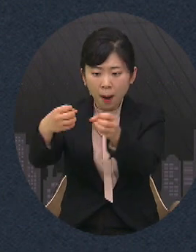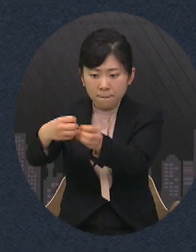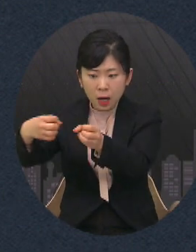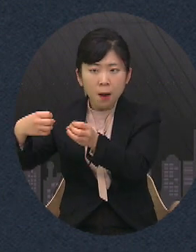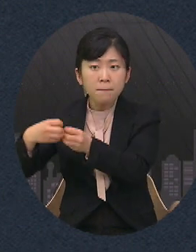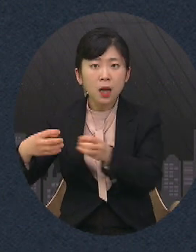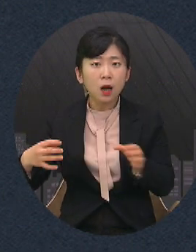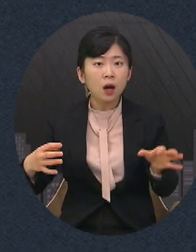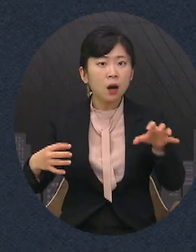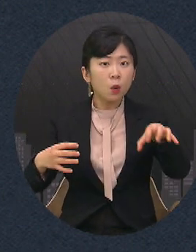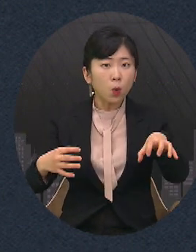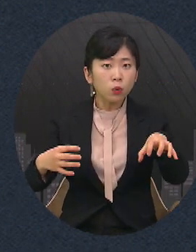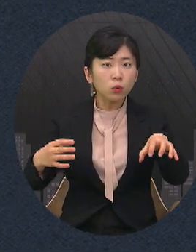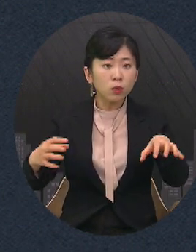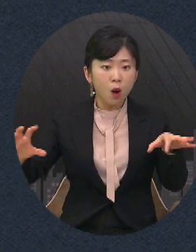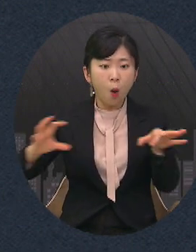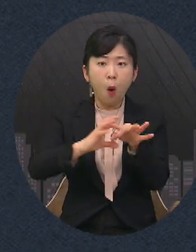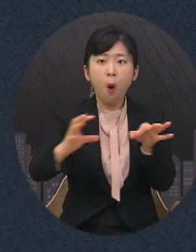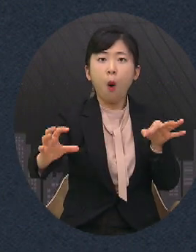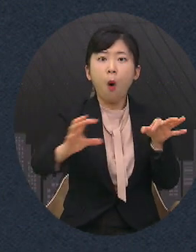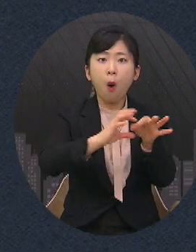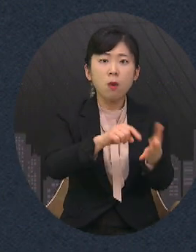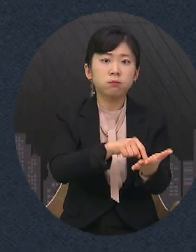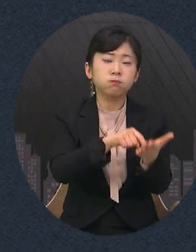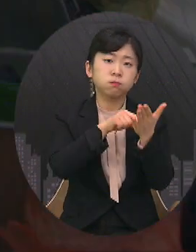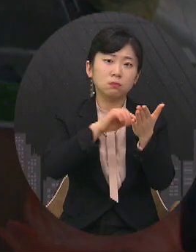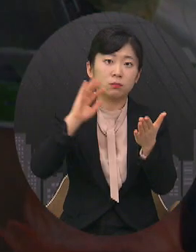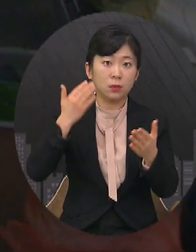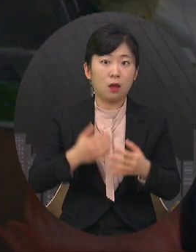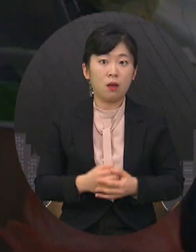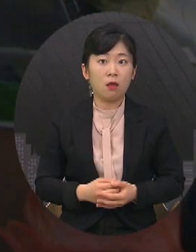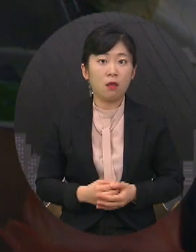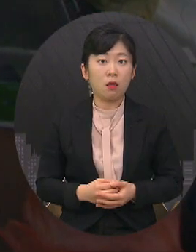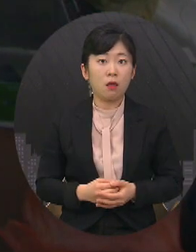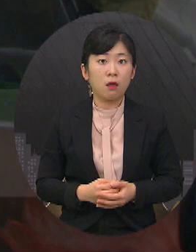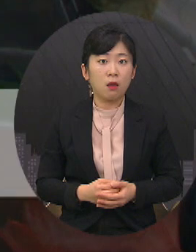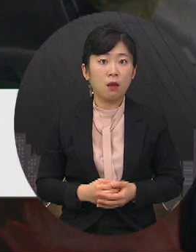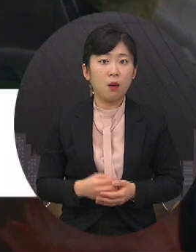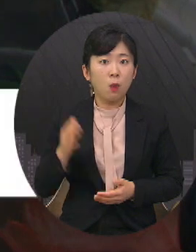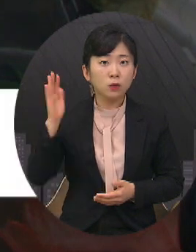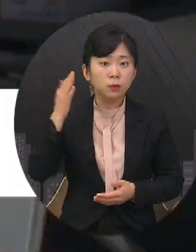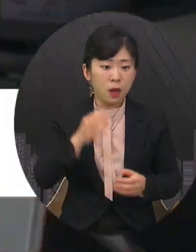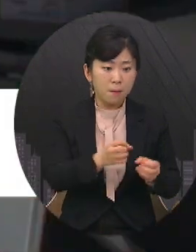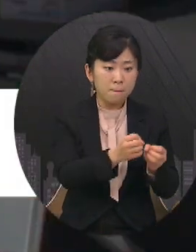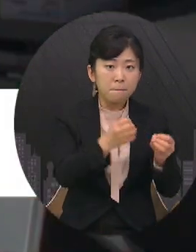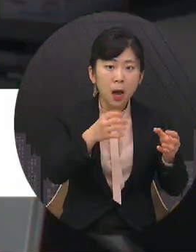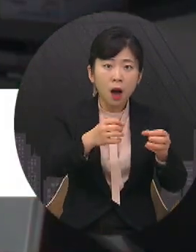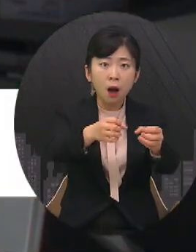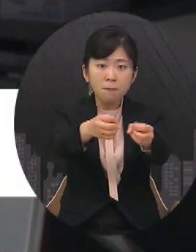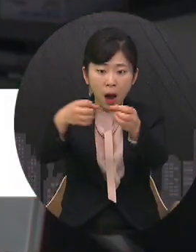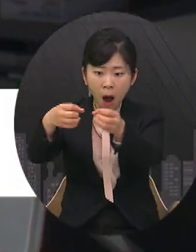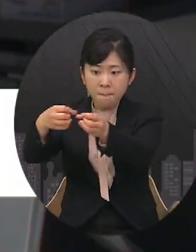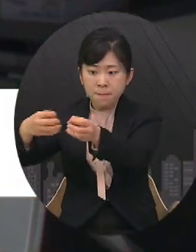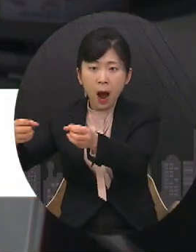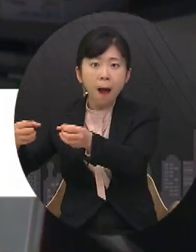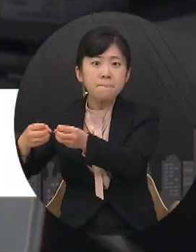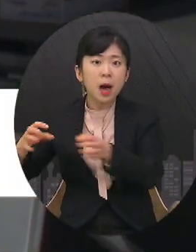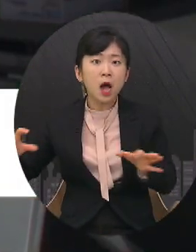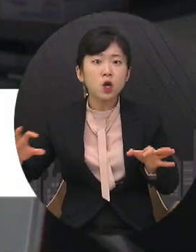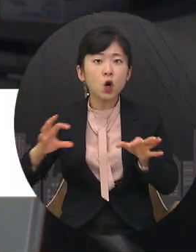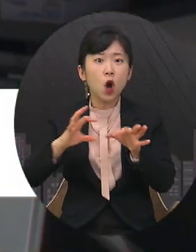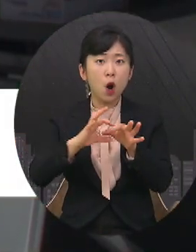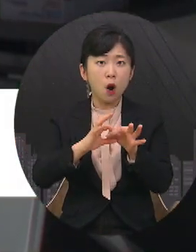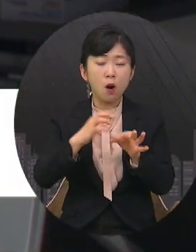감염에 역학적 연관성이 드러난 겁니다 최근 산발적으로 이 따르던 확산 3 의 연결 고리가 어느정도